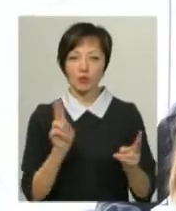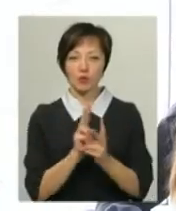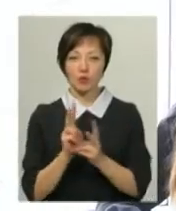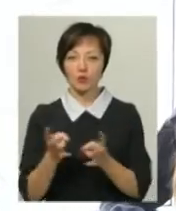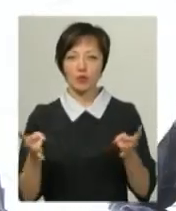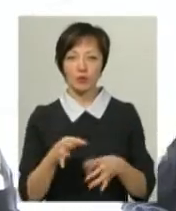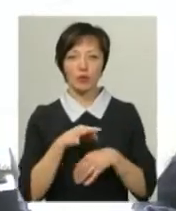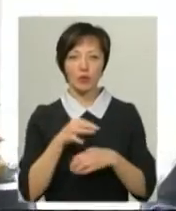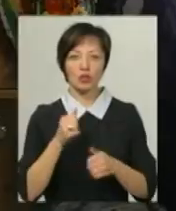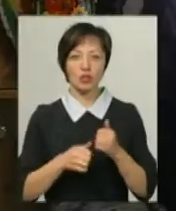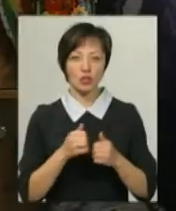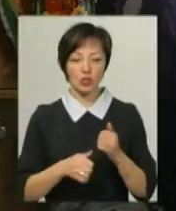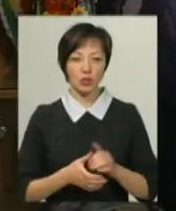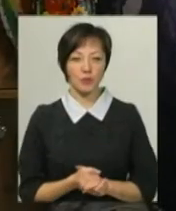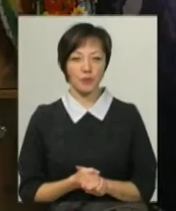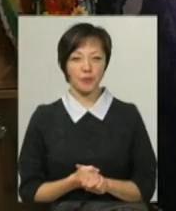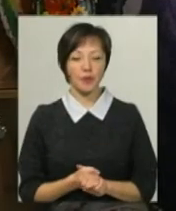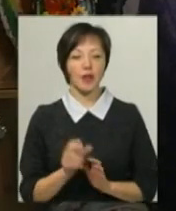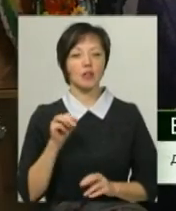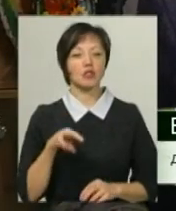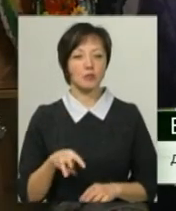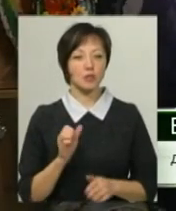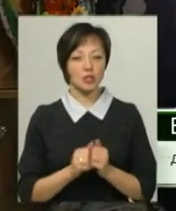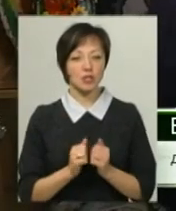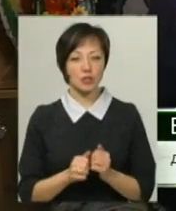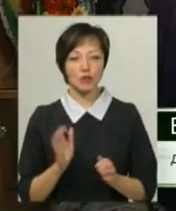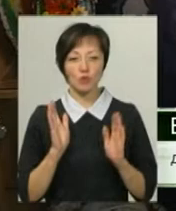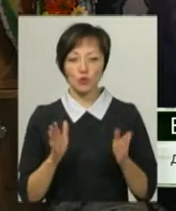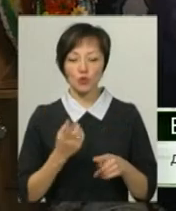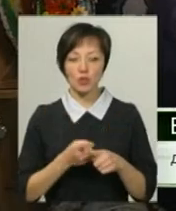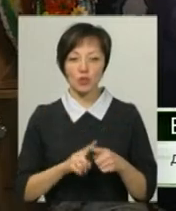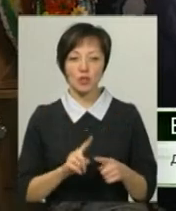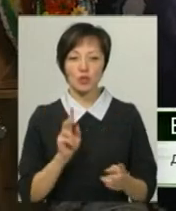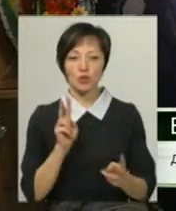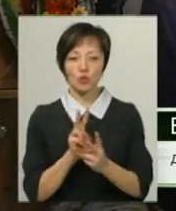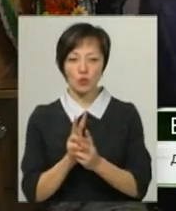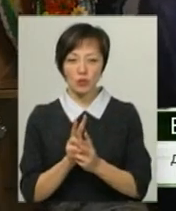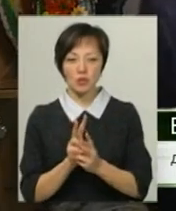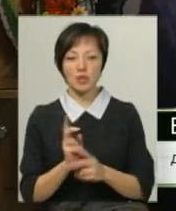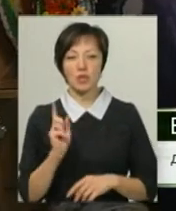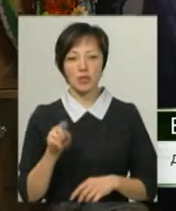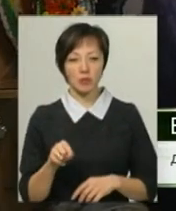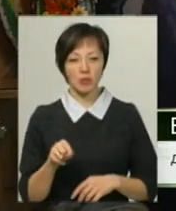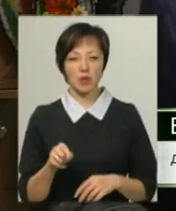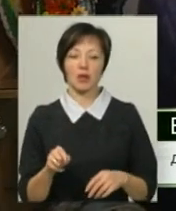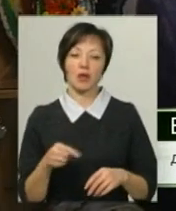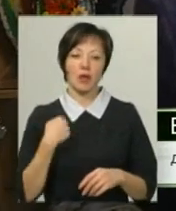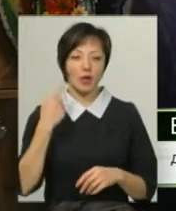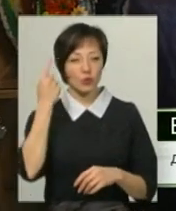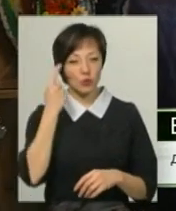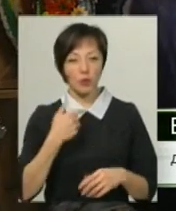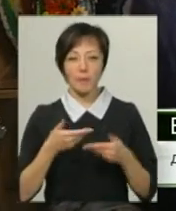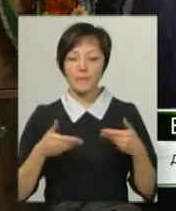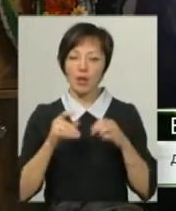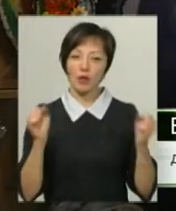потрібно проводити частіше. Чим частіше будуть ці зустрічі, тим, я думаю, що ми у